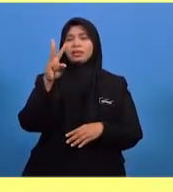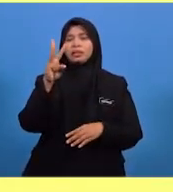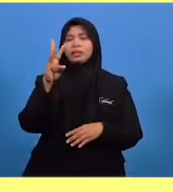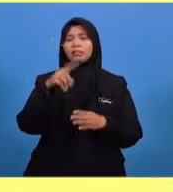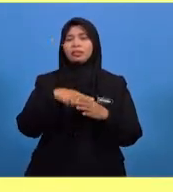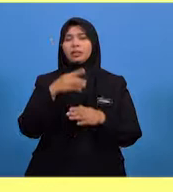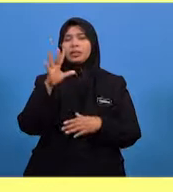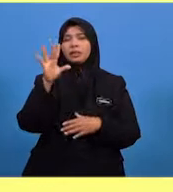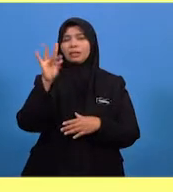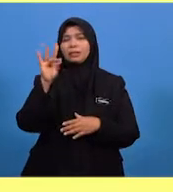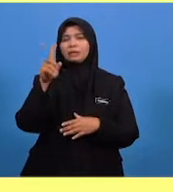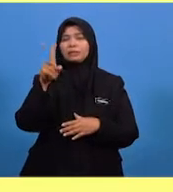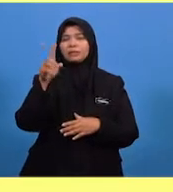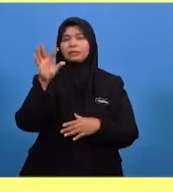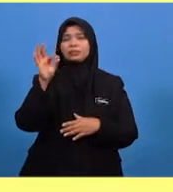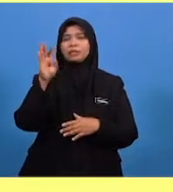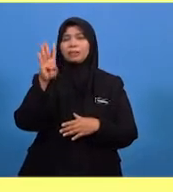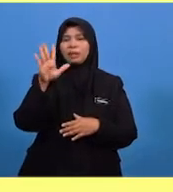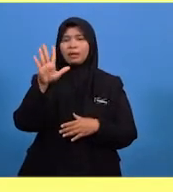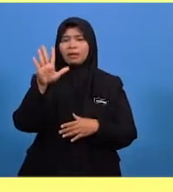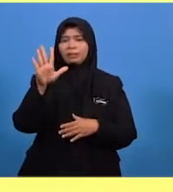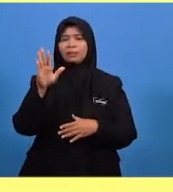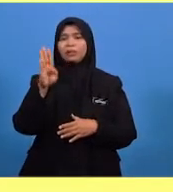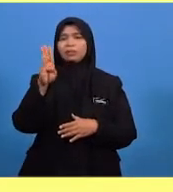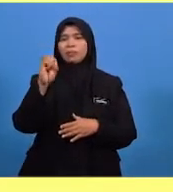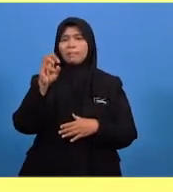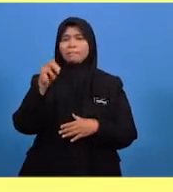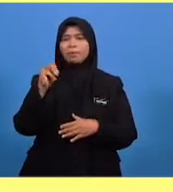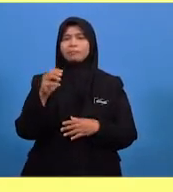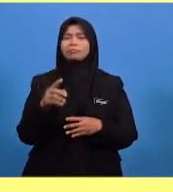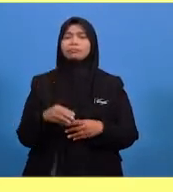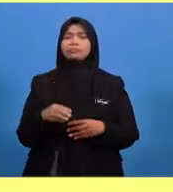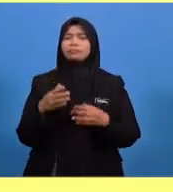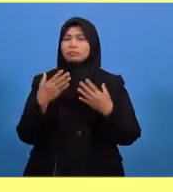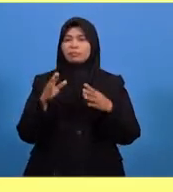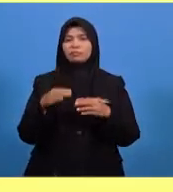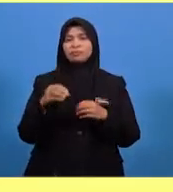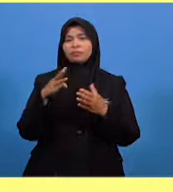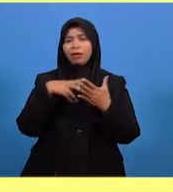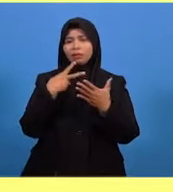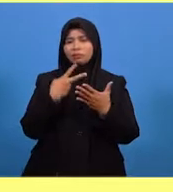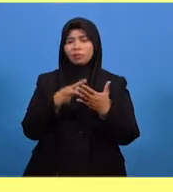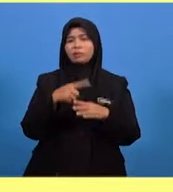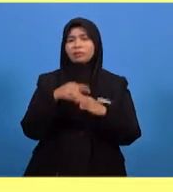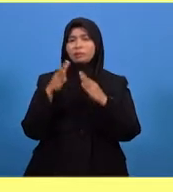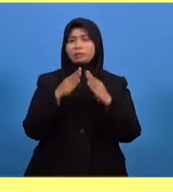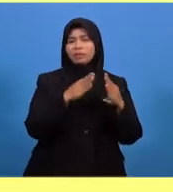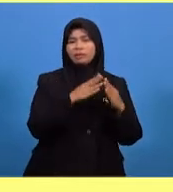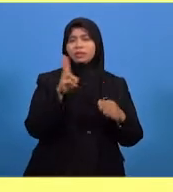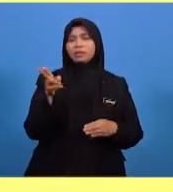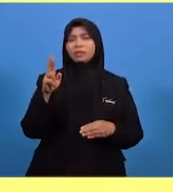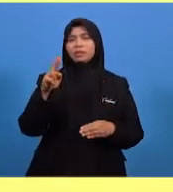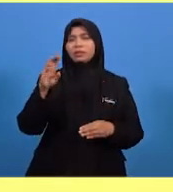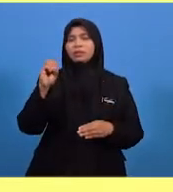bom atom little boy telah digugurkan ke atas Bandar Hiroshima dan